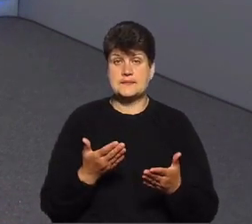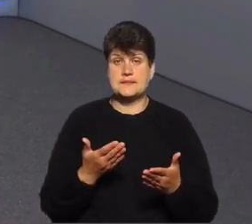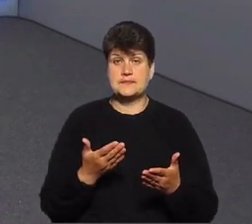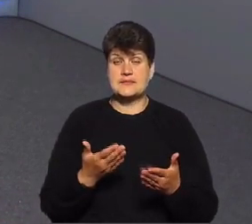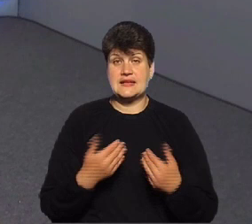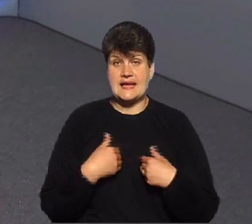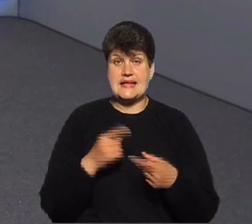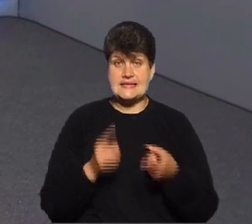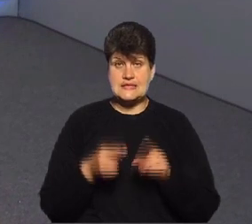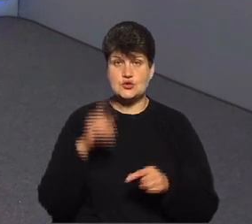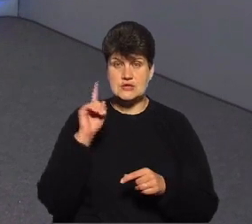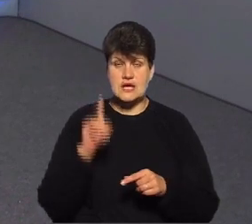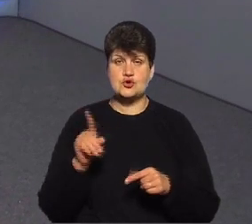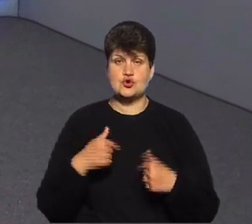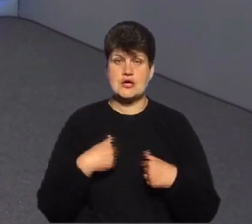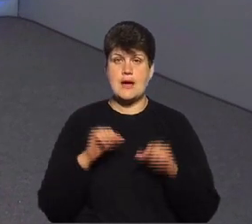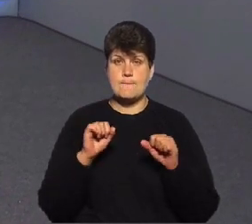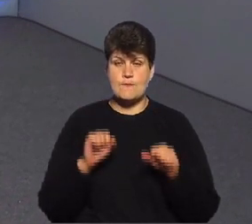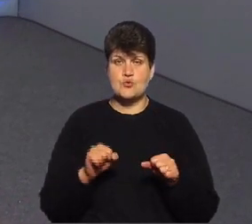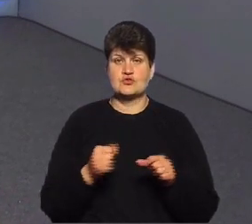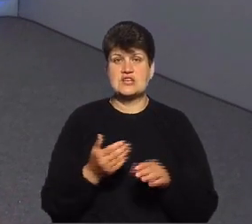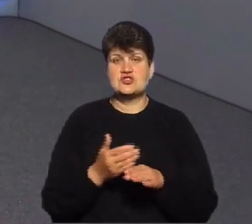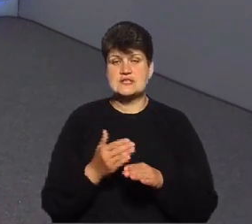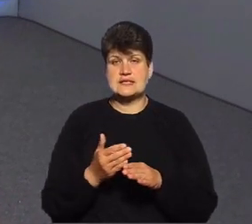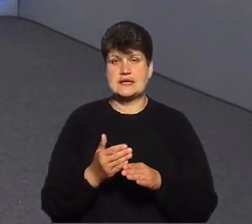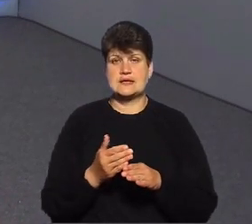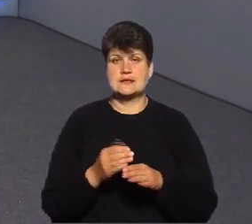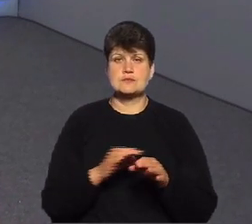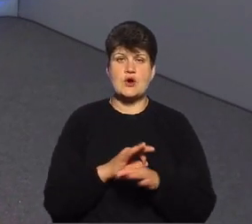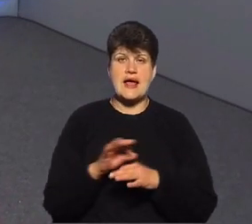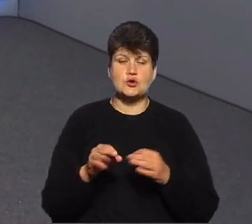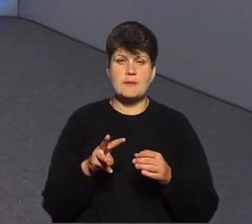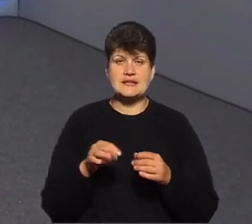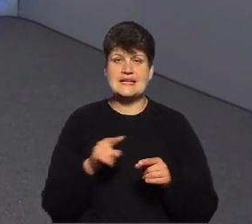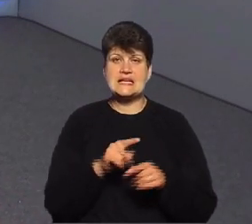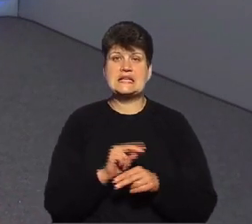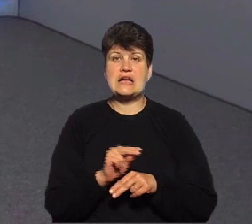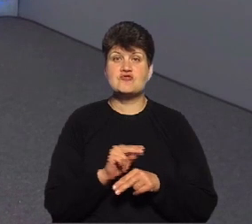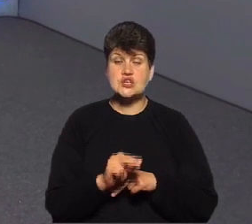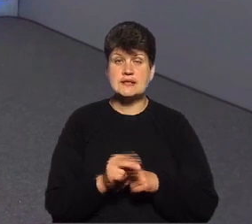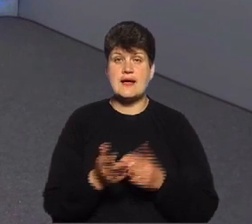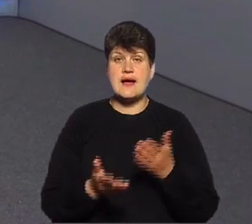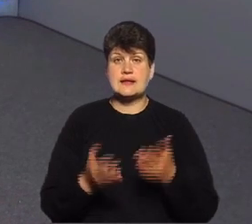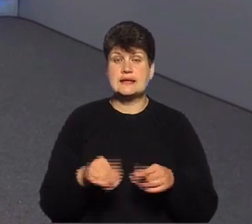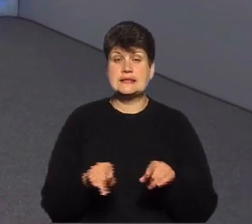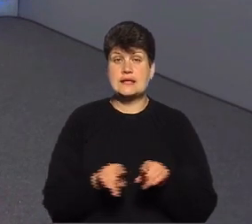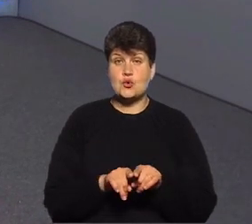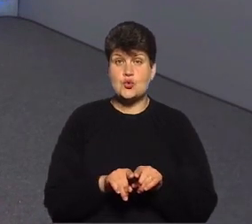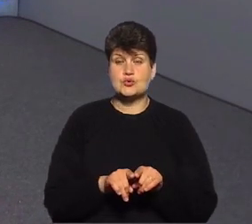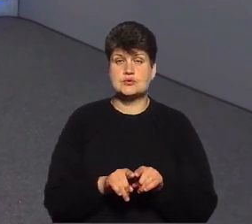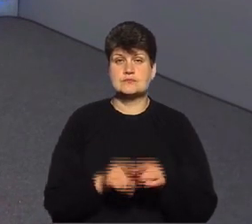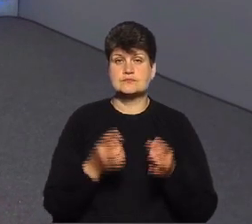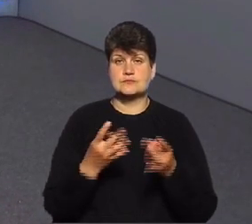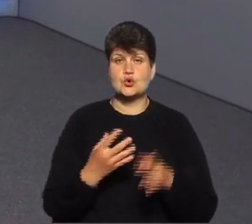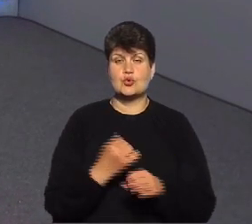що я можу чомусь в якійсь частині там з точки зору проектного менеджменту їх навчити, але також стосовно поточної роботи є в нас дуже